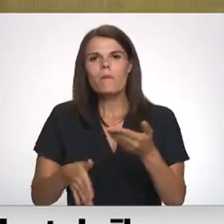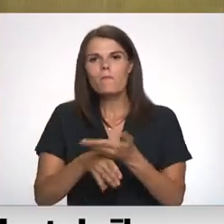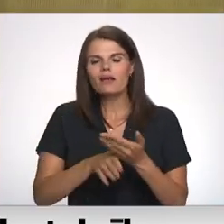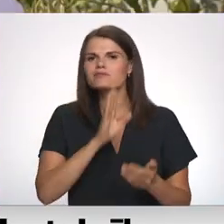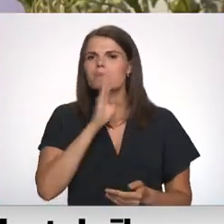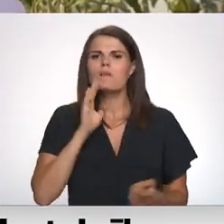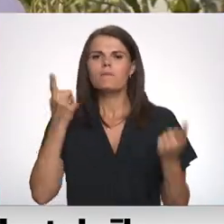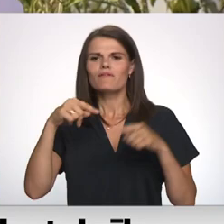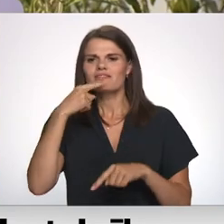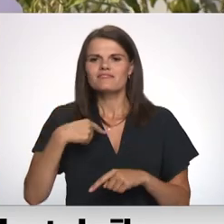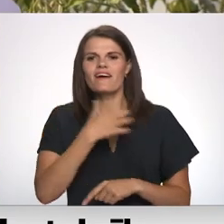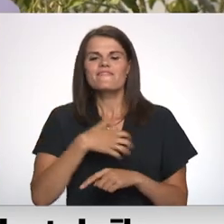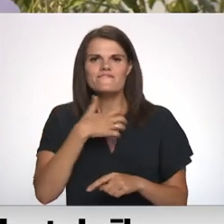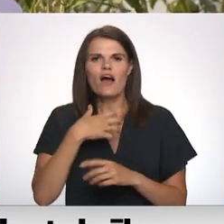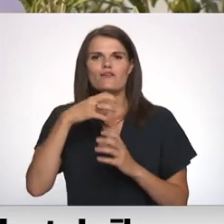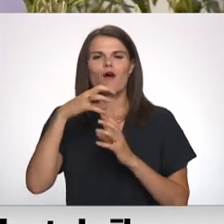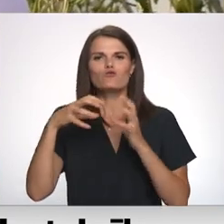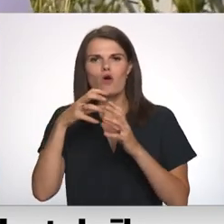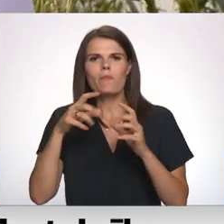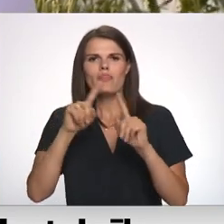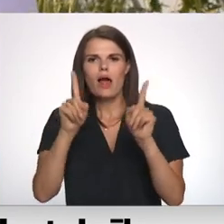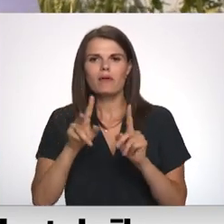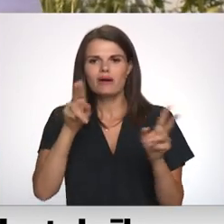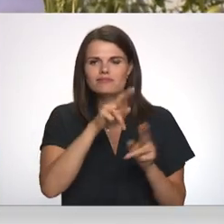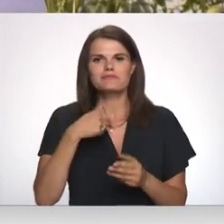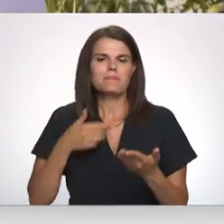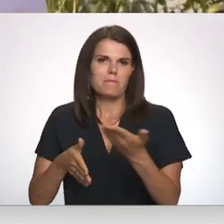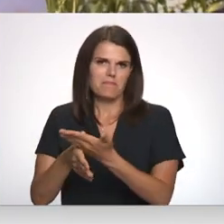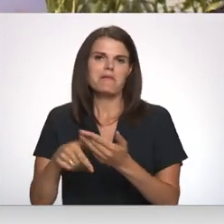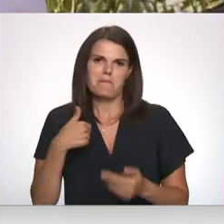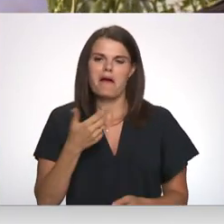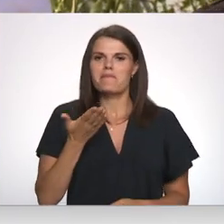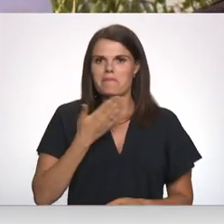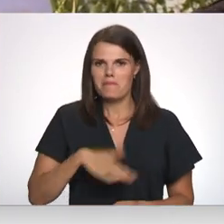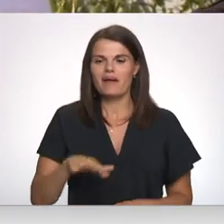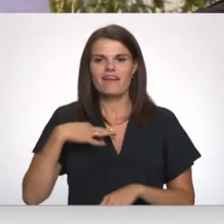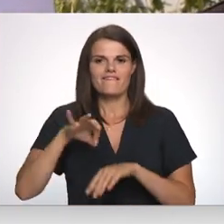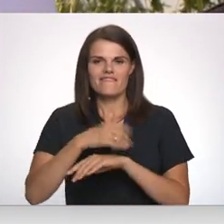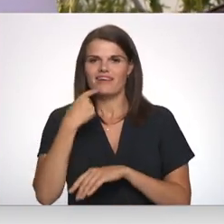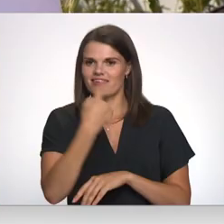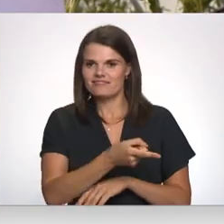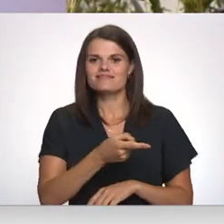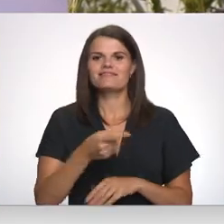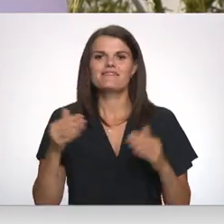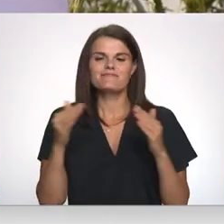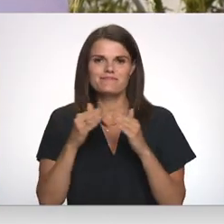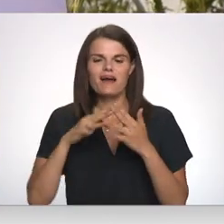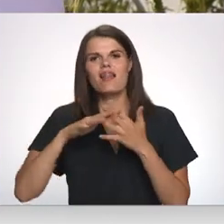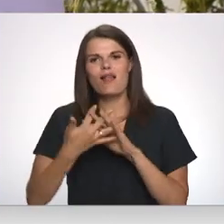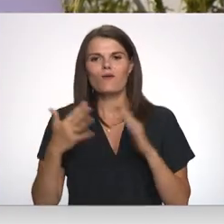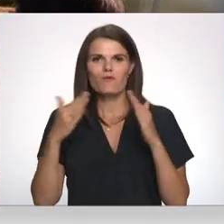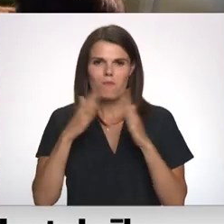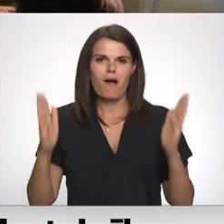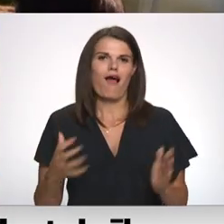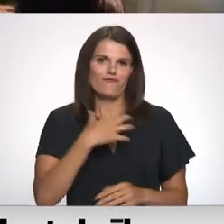laiku saka, o, tur vajag nogriezt tomātam lapas. Es atbraucu, palīdzu. Man patīk. Es jau vīram saku, arī mājā, lauku māju